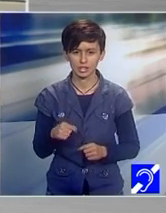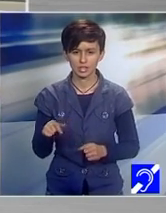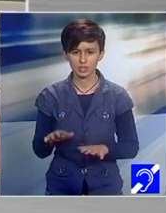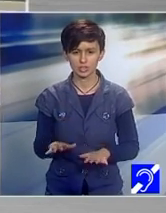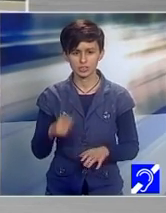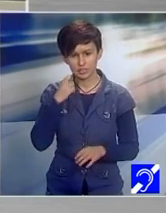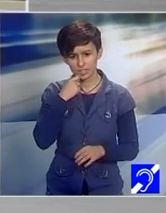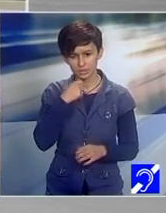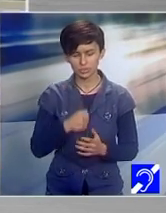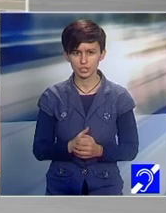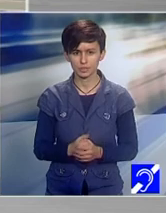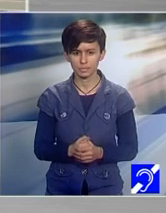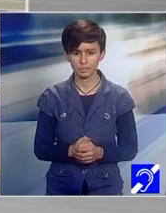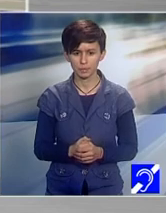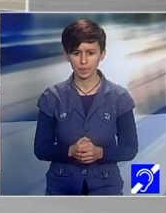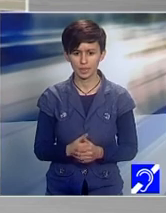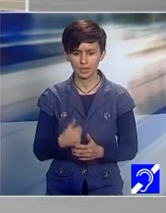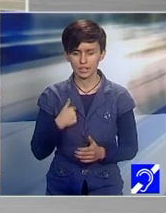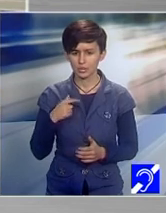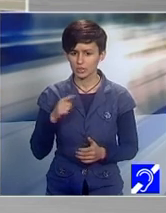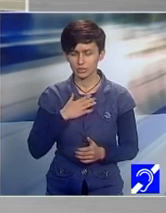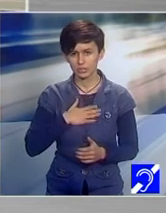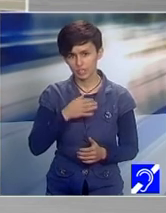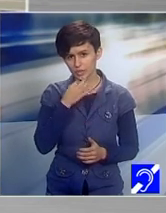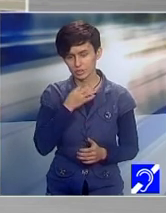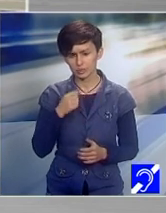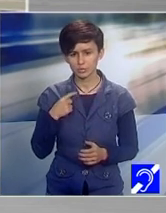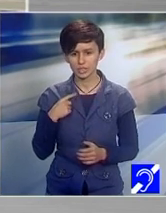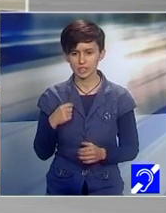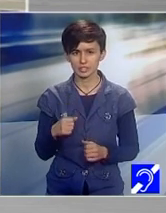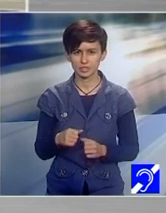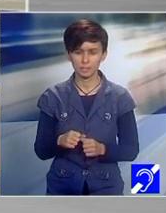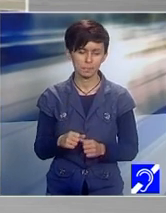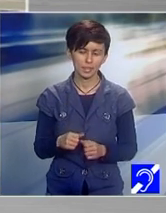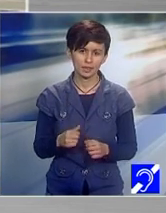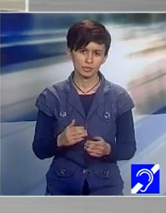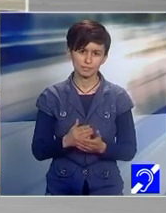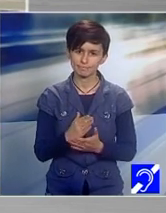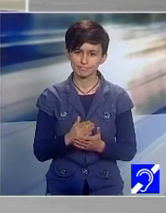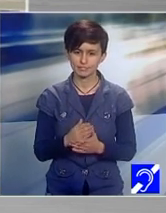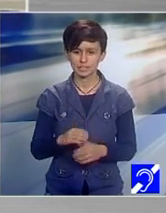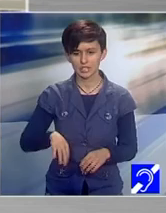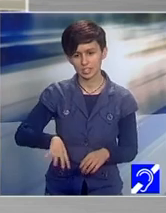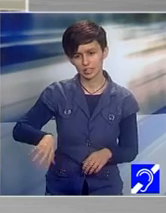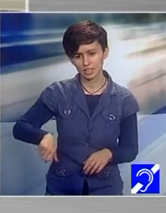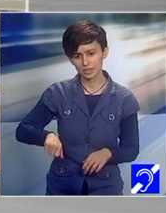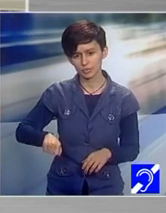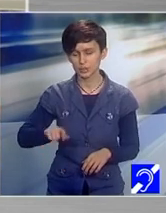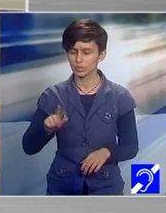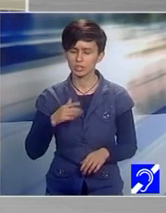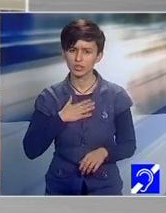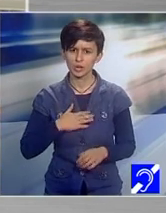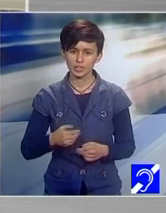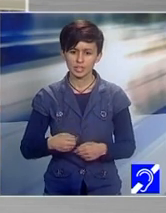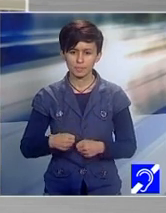e un fenomen de furturi. Nu aș vrea să transmit un sentiment de insecuritate clujenilor.